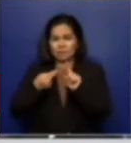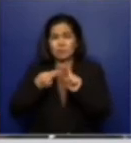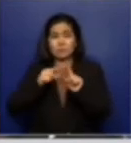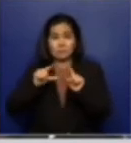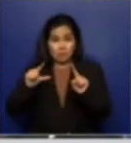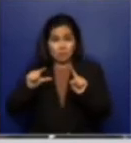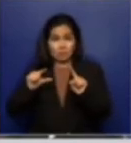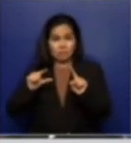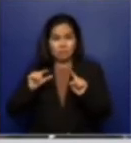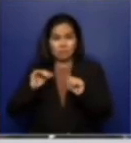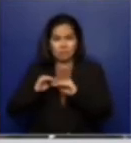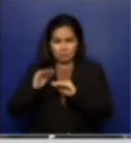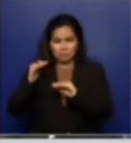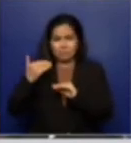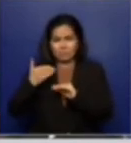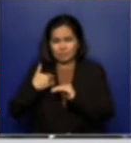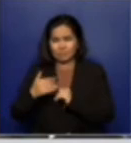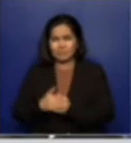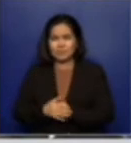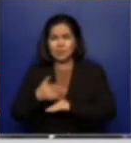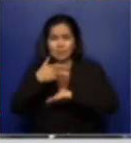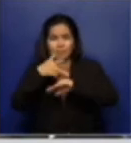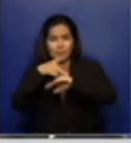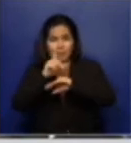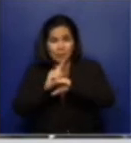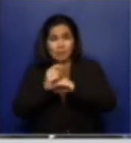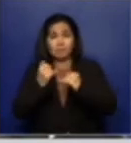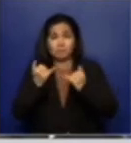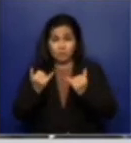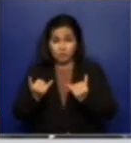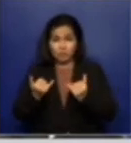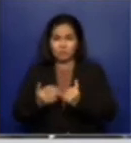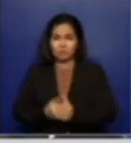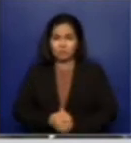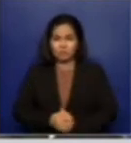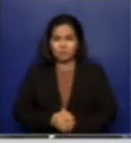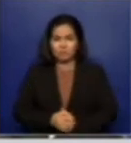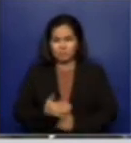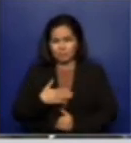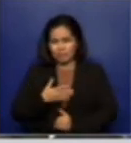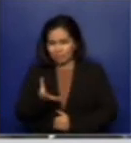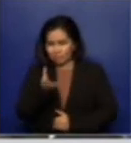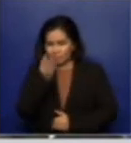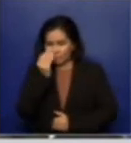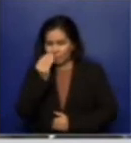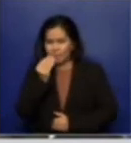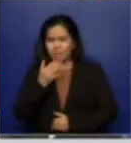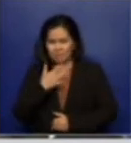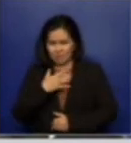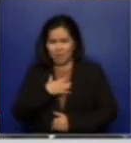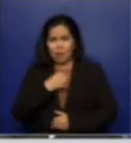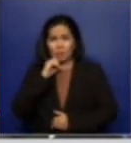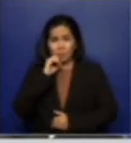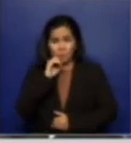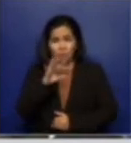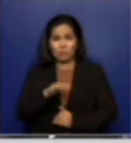านประธานที่เคารพครับสิ่งเหล่านี้ผมเองกราบเรียนว่าเป็นเรื่อง